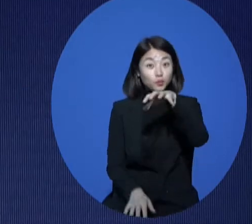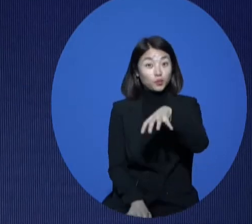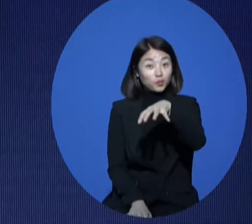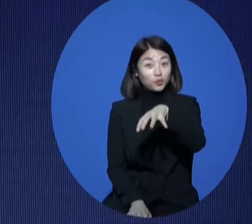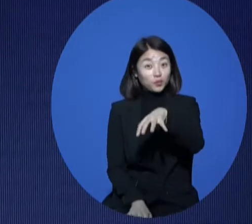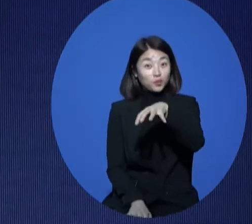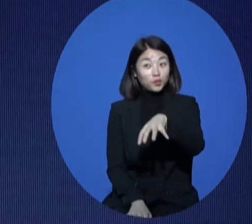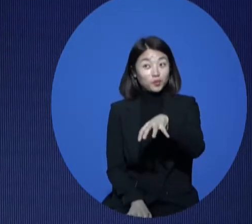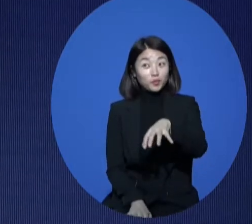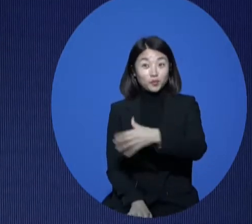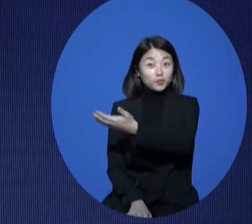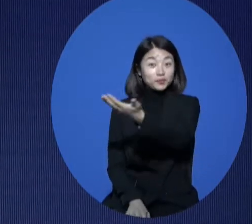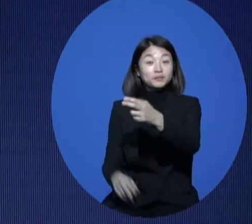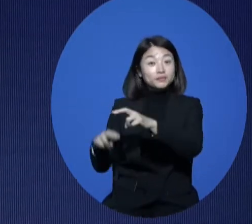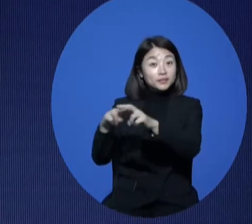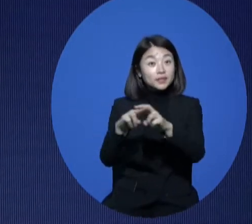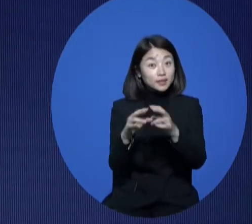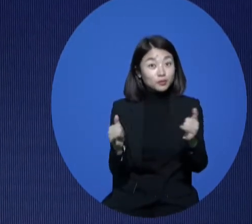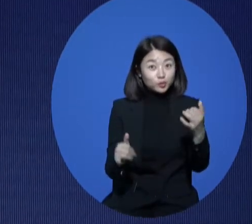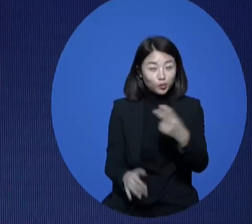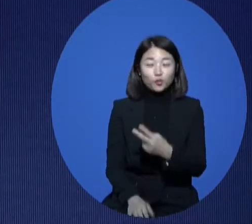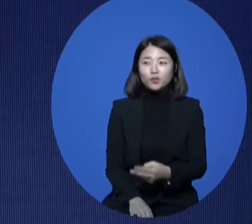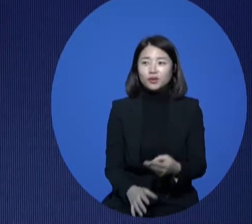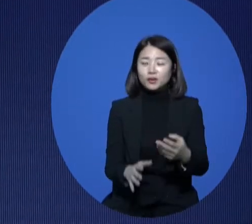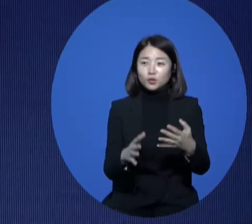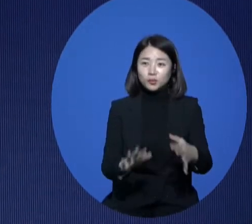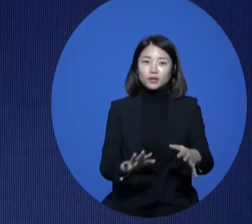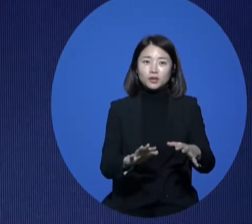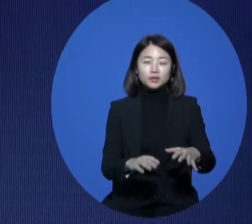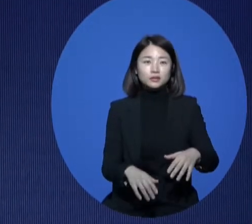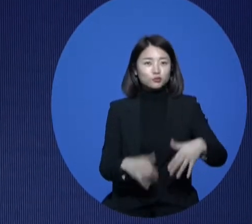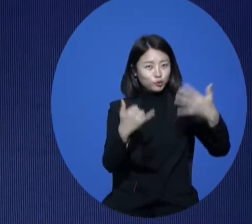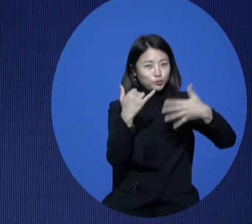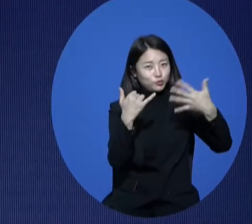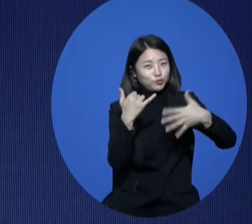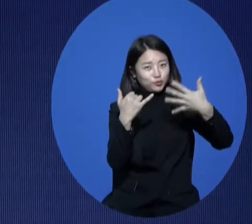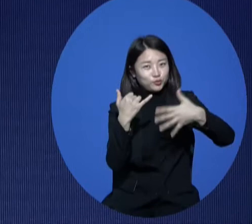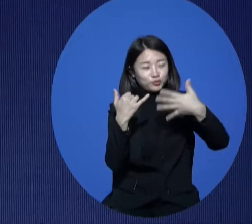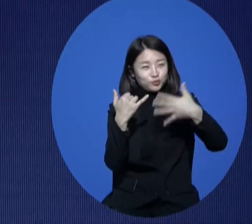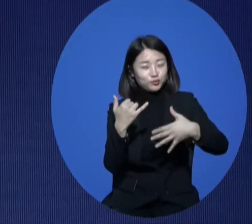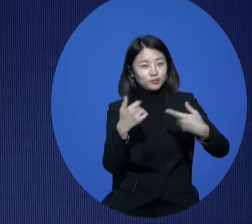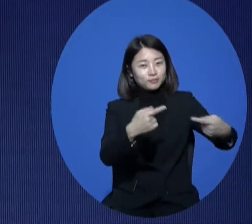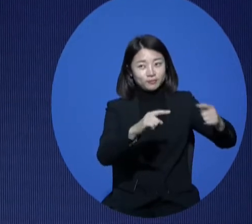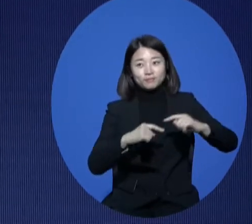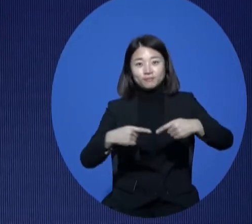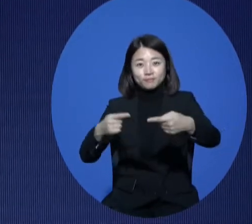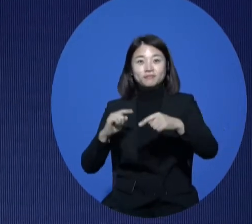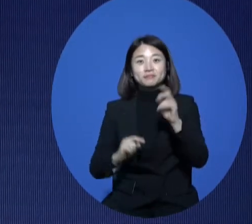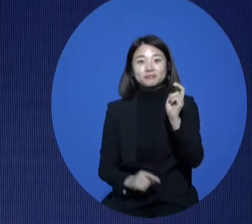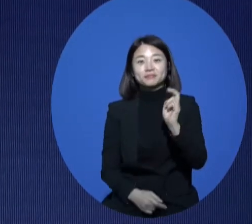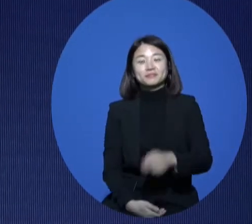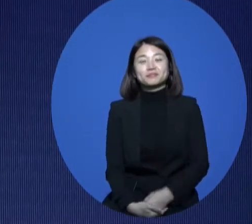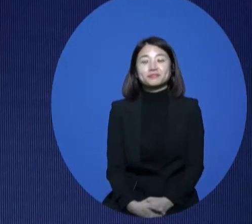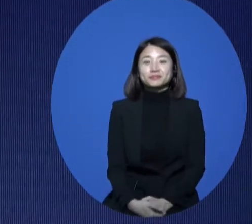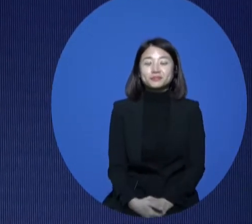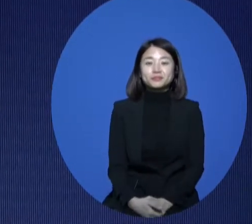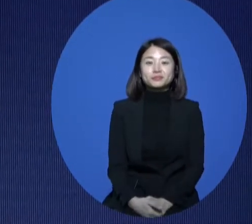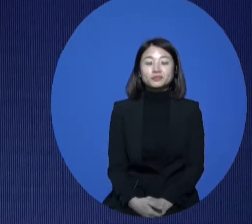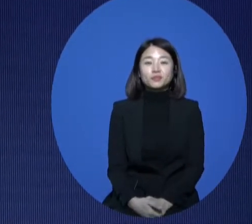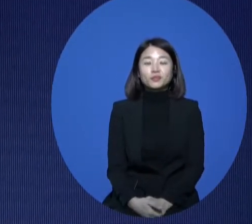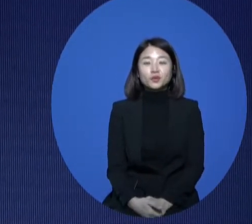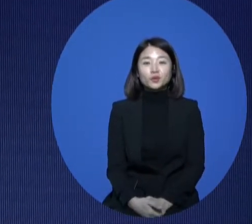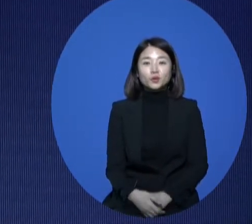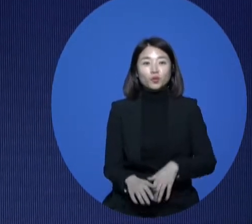현장에 계신 분들 또 많은 분들이 지금 온라인으로 참석을 하고 계신데